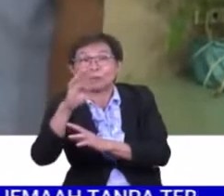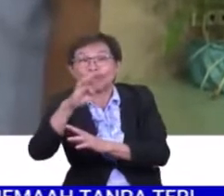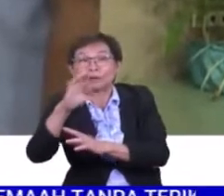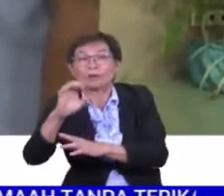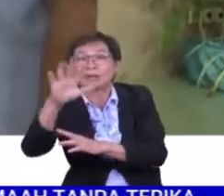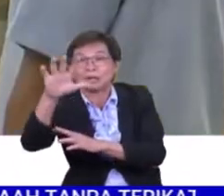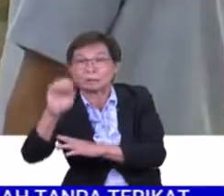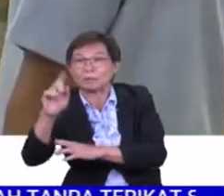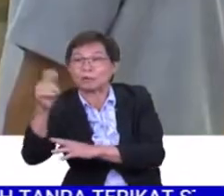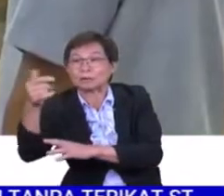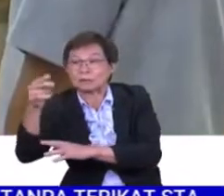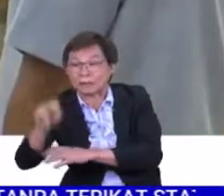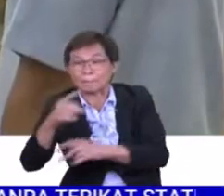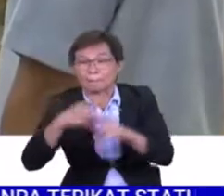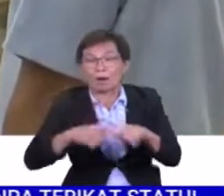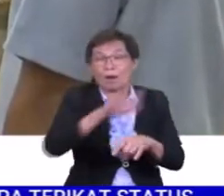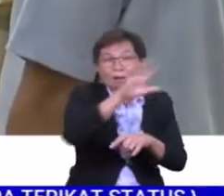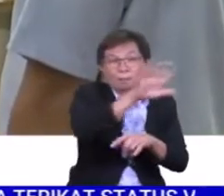6,450 tan. Manakala